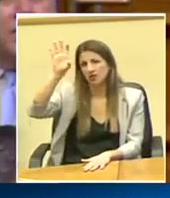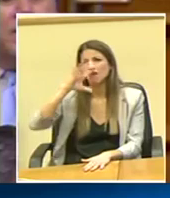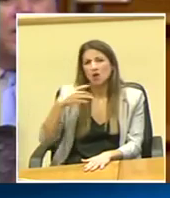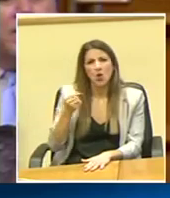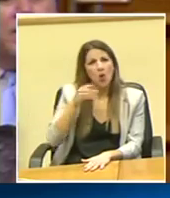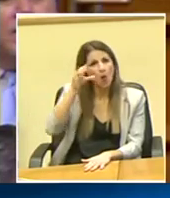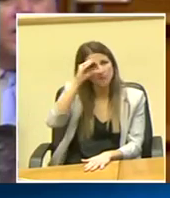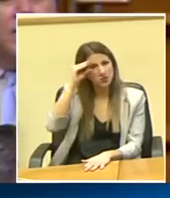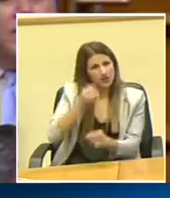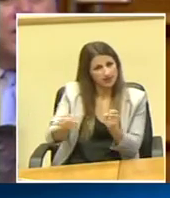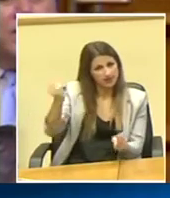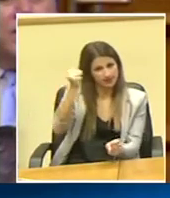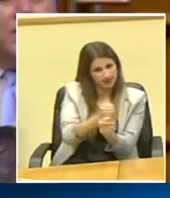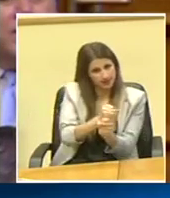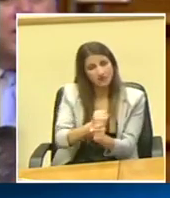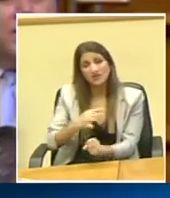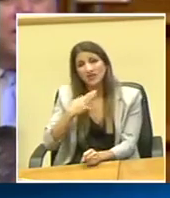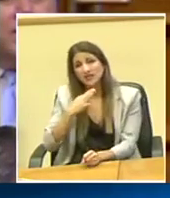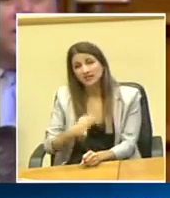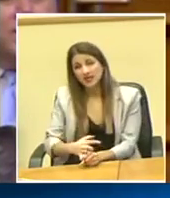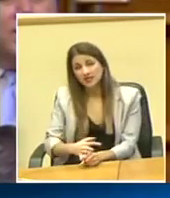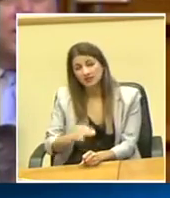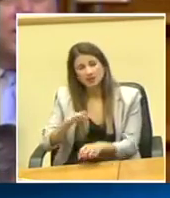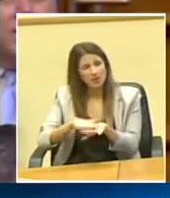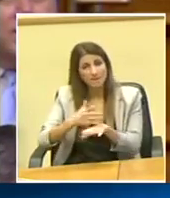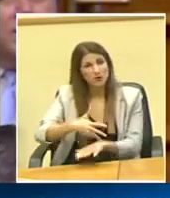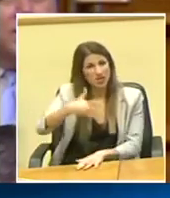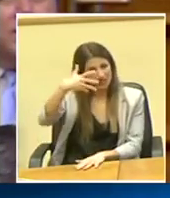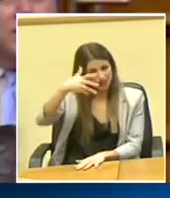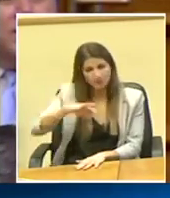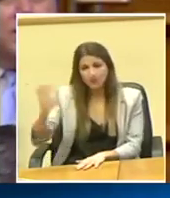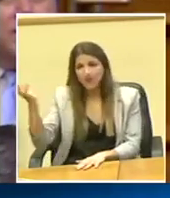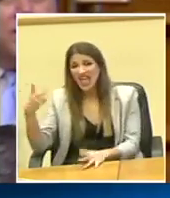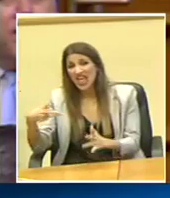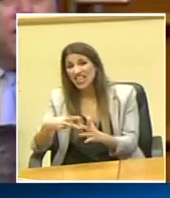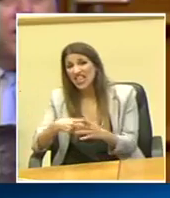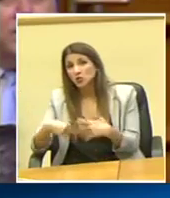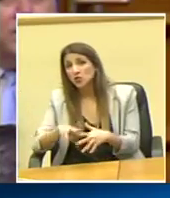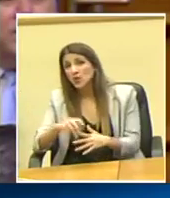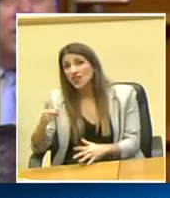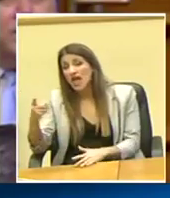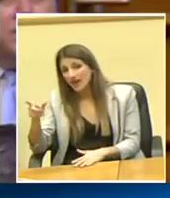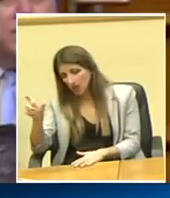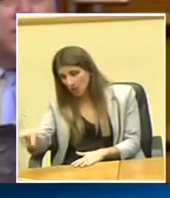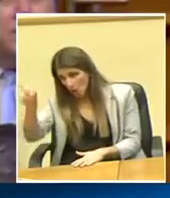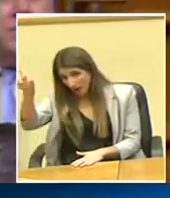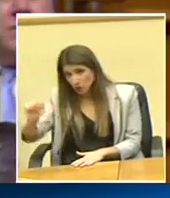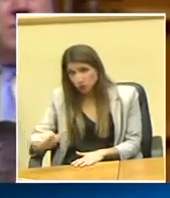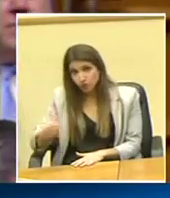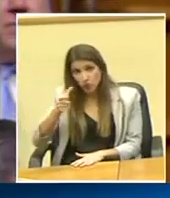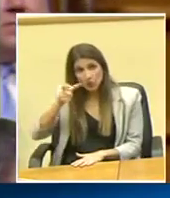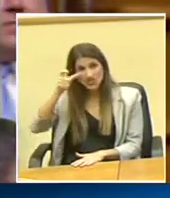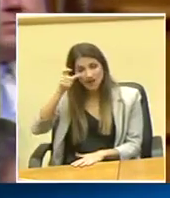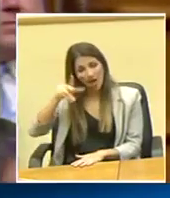Μητσοτάκη, στις 2 Δεκεμβρίου του 1991, στο Συμβούλιο Κορυφής, απεδέχθη